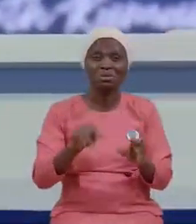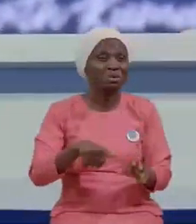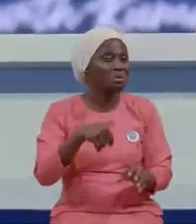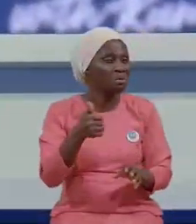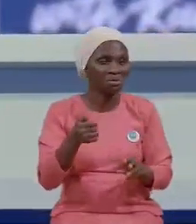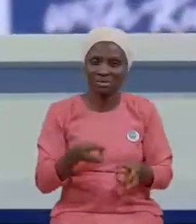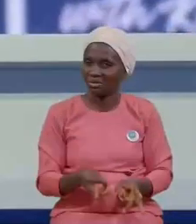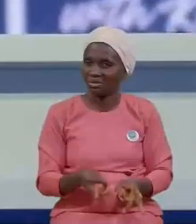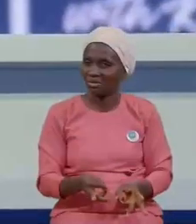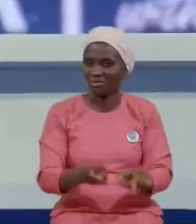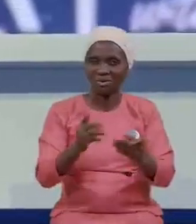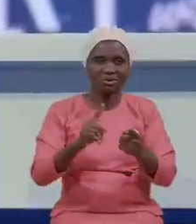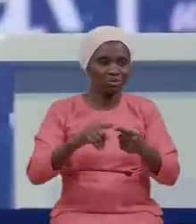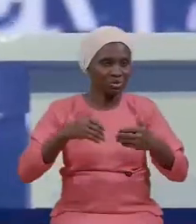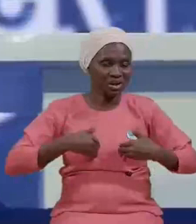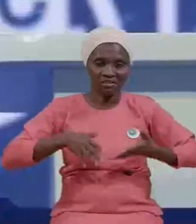pour avoir la paix.